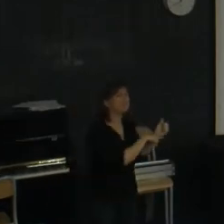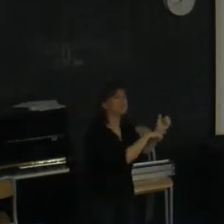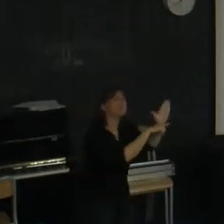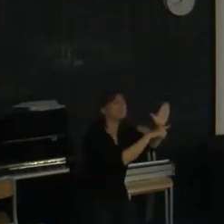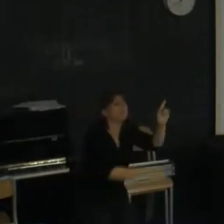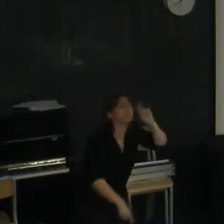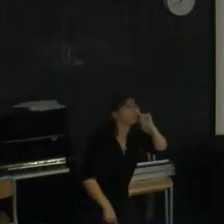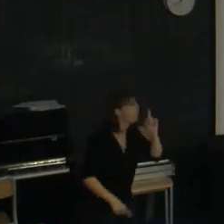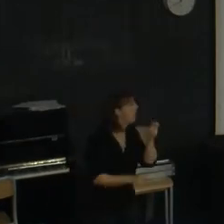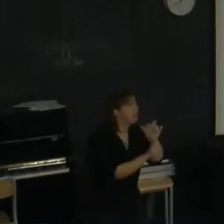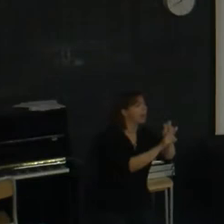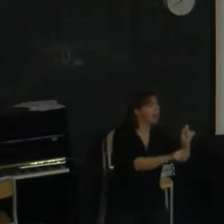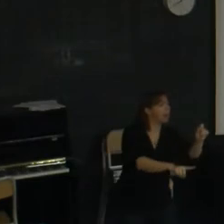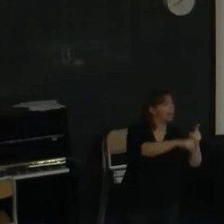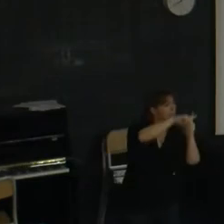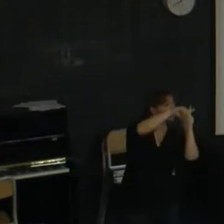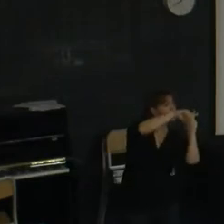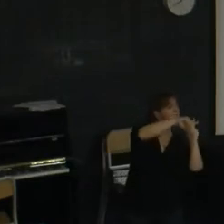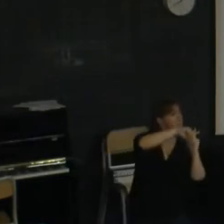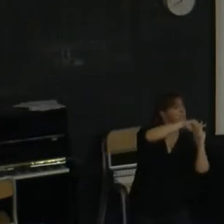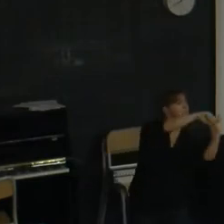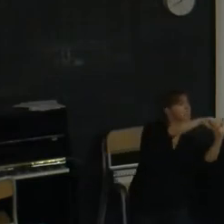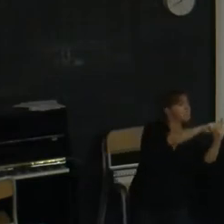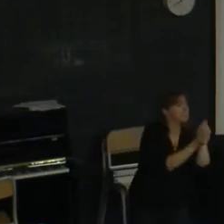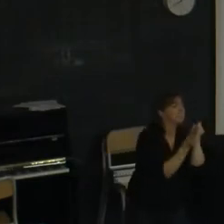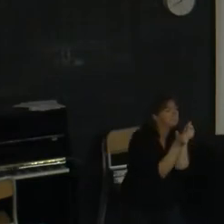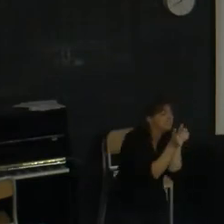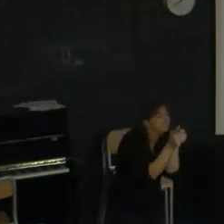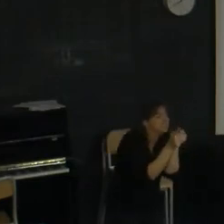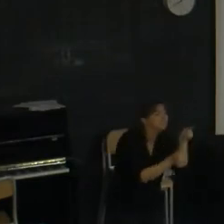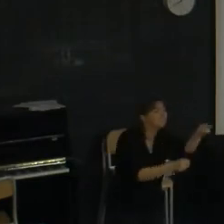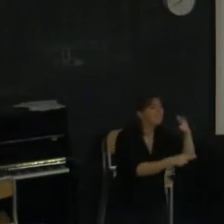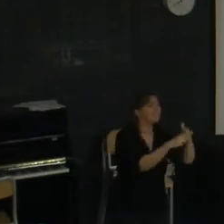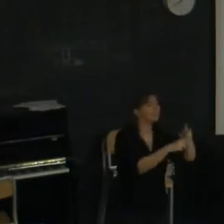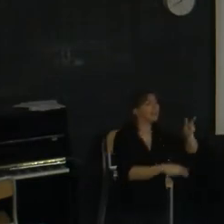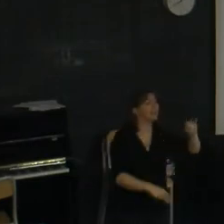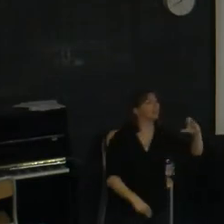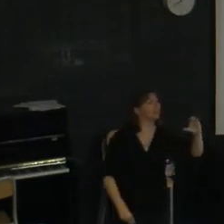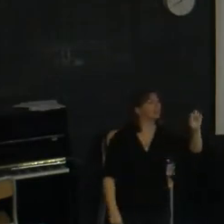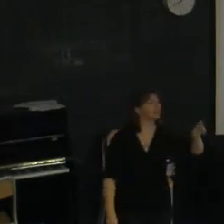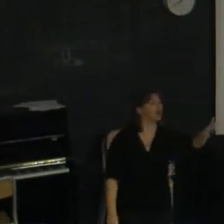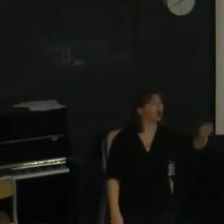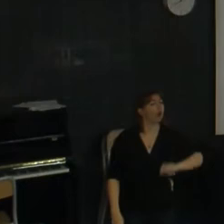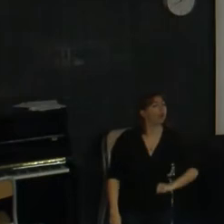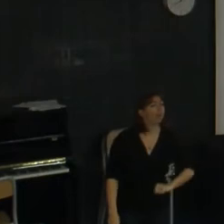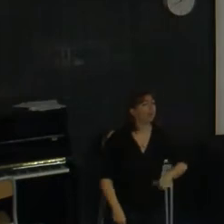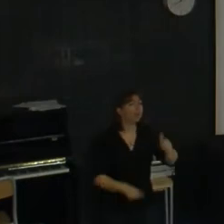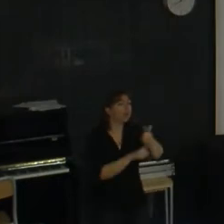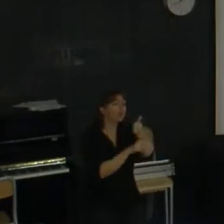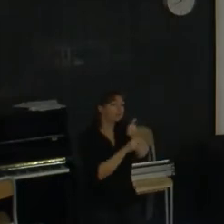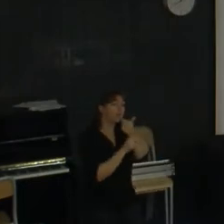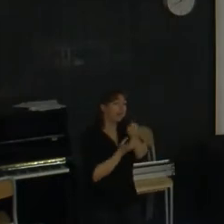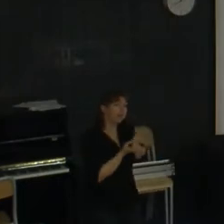gars qui se trouve juste là, qui est en train de pianoter sur son smartphone, et qui s'appelle Victor. Simplement, Victor, c'est un core dev de Python.